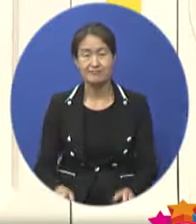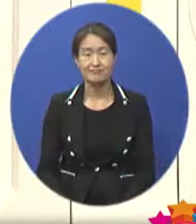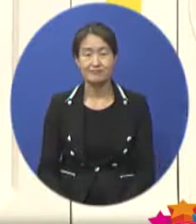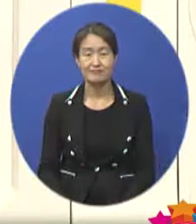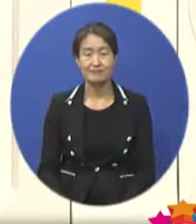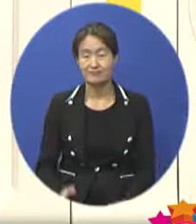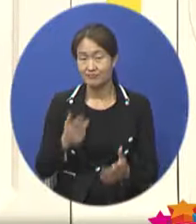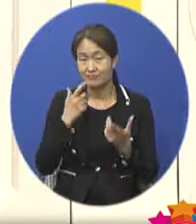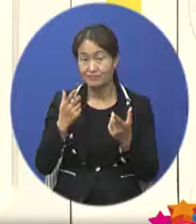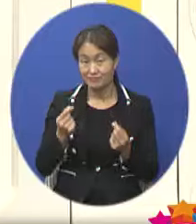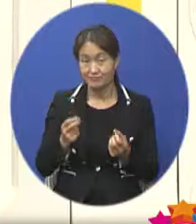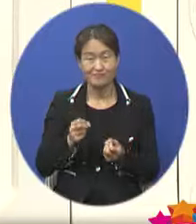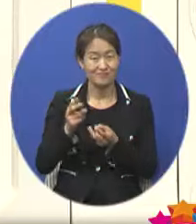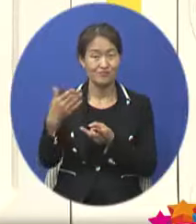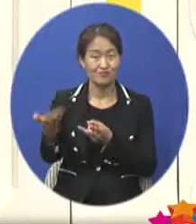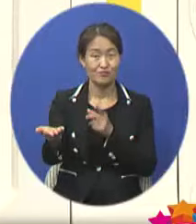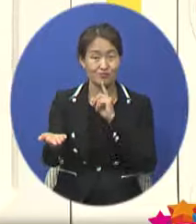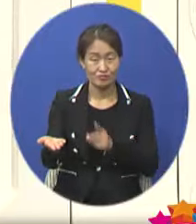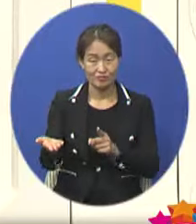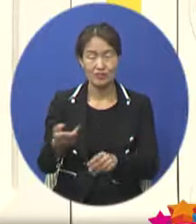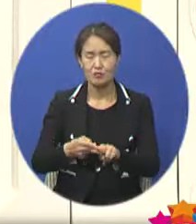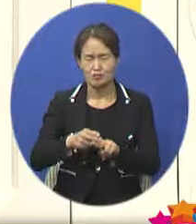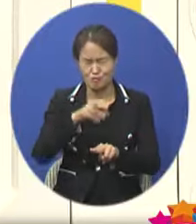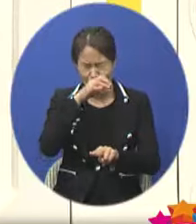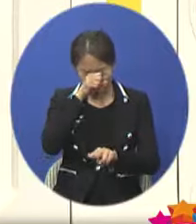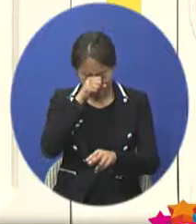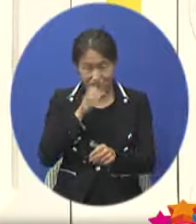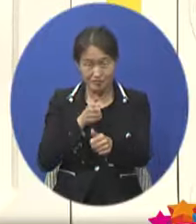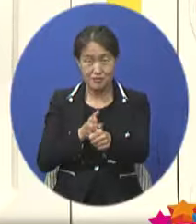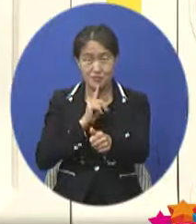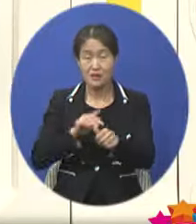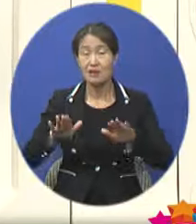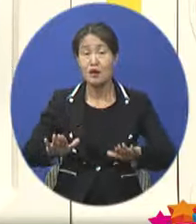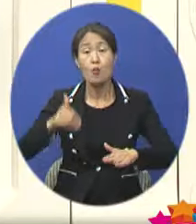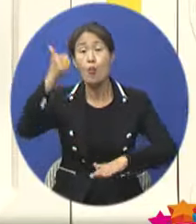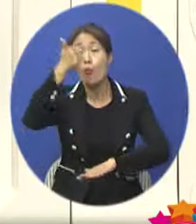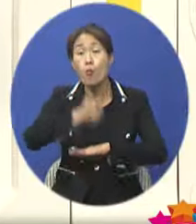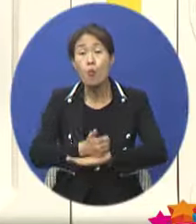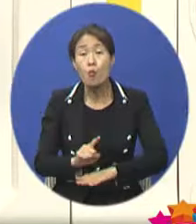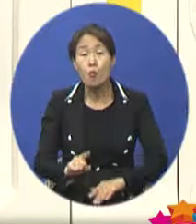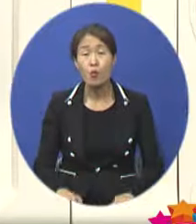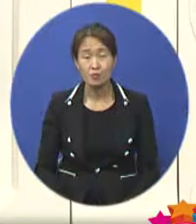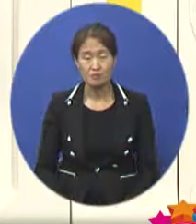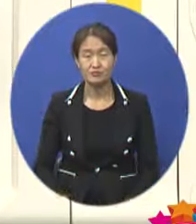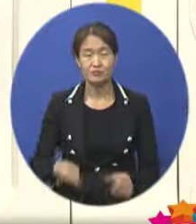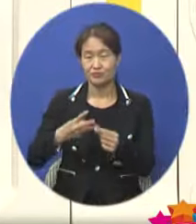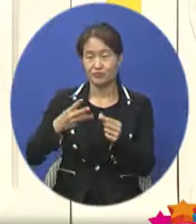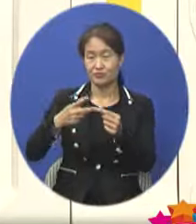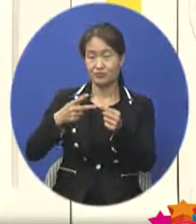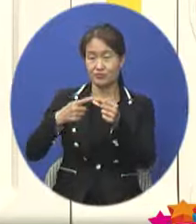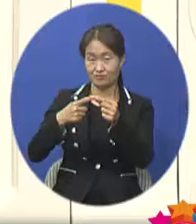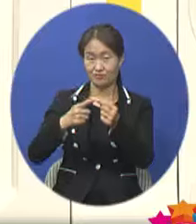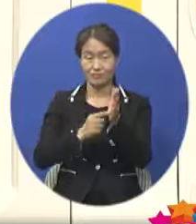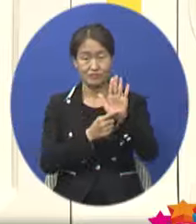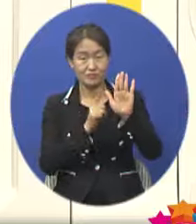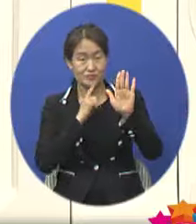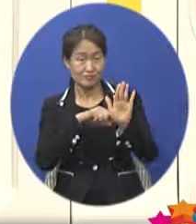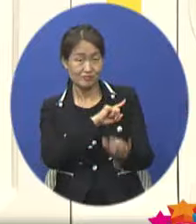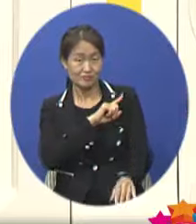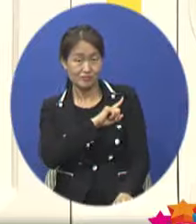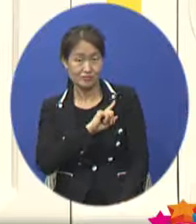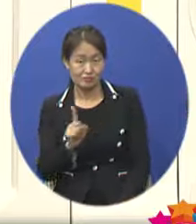네, 이렇게 네. 보내드리도록 하겠습니다. 좋은 선물 되시기 바라겠습니다. 네. 자, 이제 뭐가 나왔죠? 자, 이제 시상식을 하도록 하겠습니다. 네, 먼저 무슨 네.